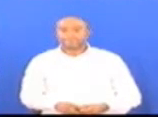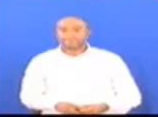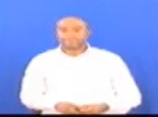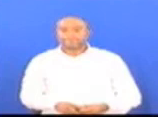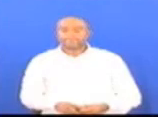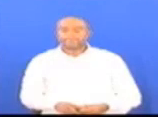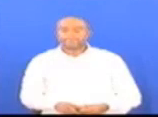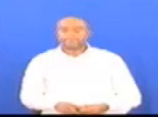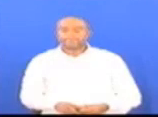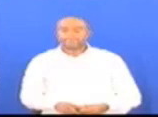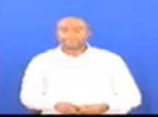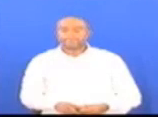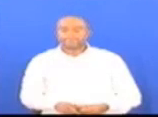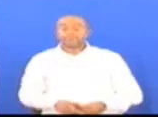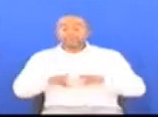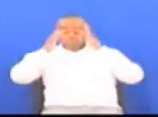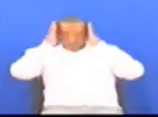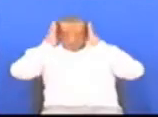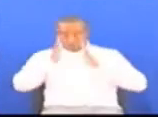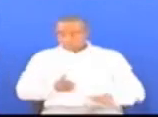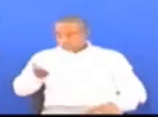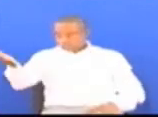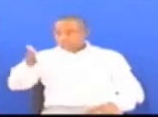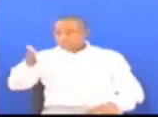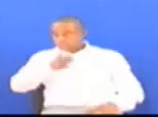Mheshimiwa Spika, nakushukuru kwa kunipa nafasi.